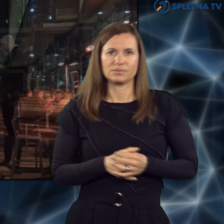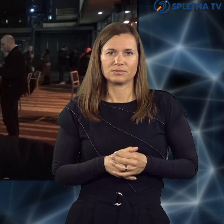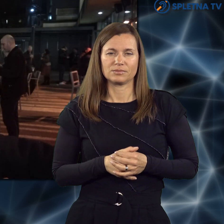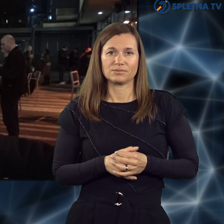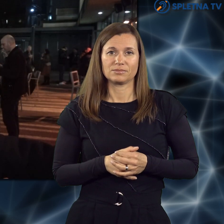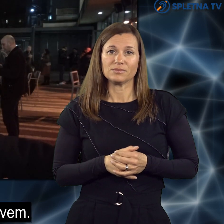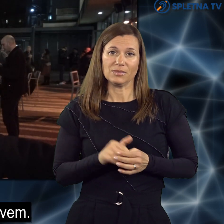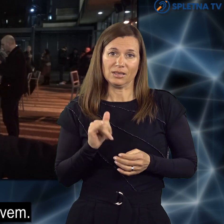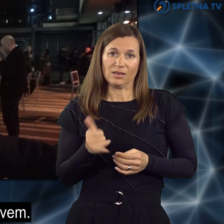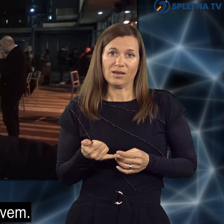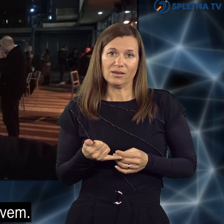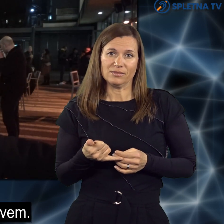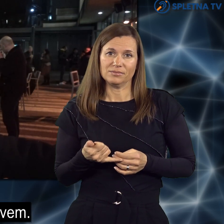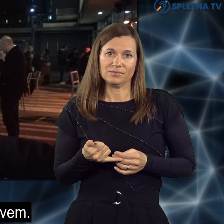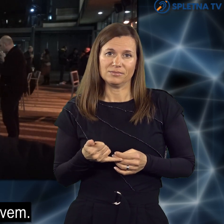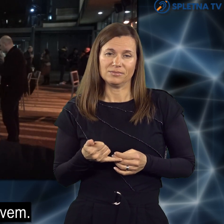Ja,